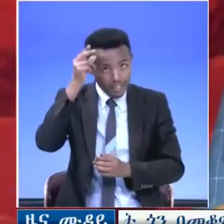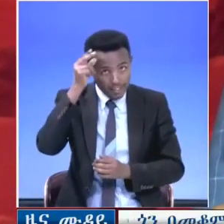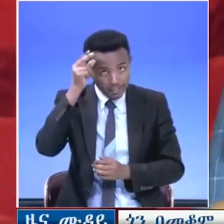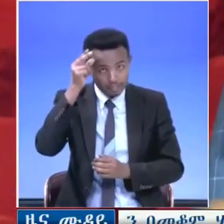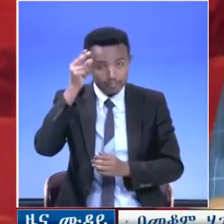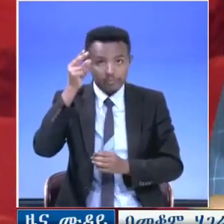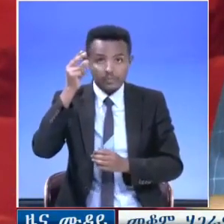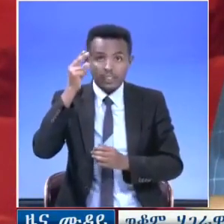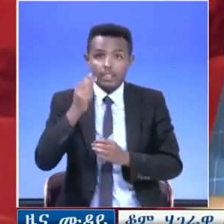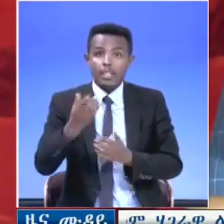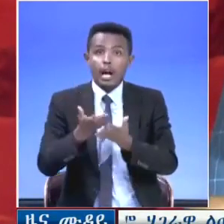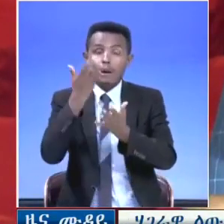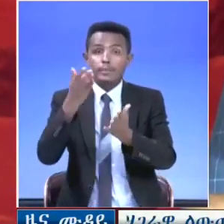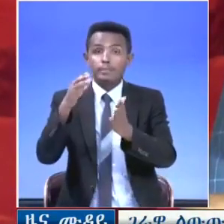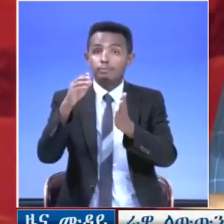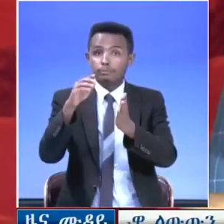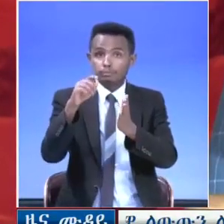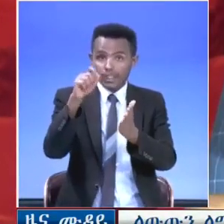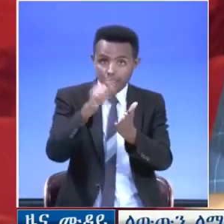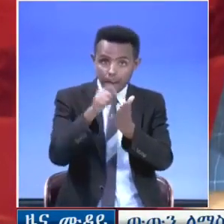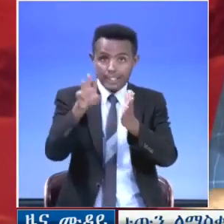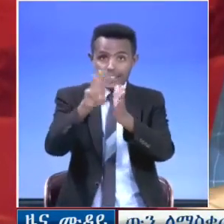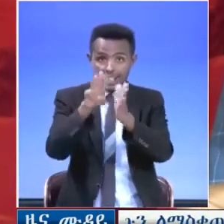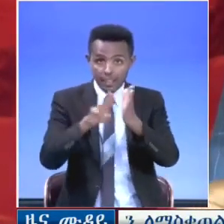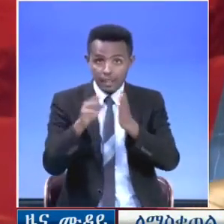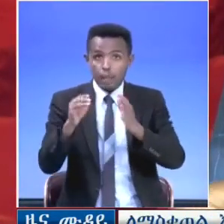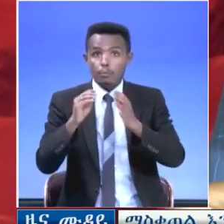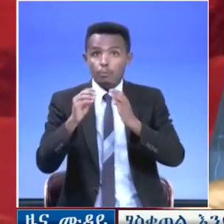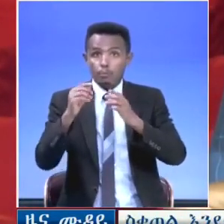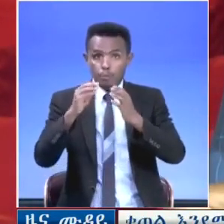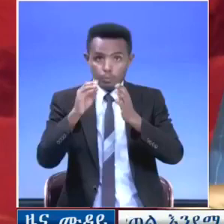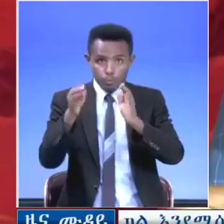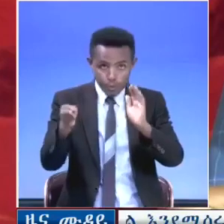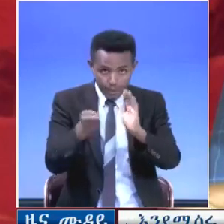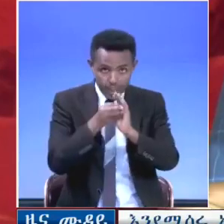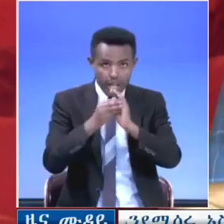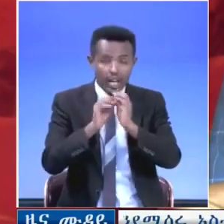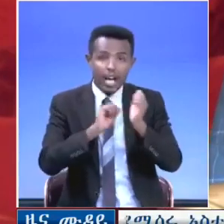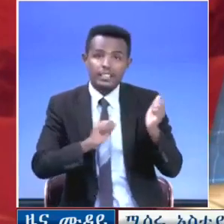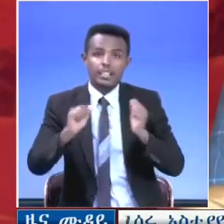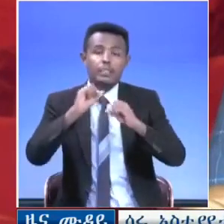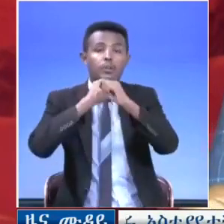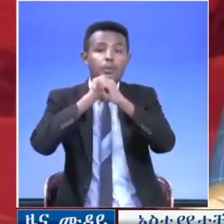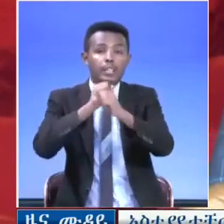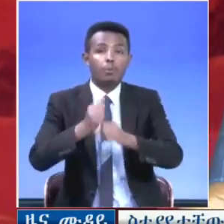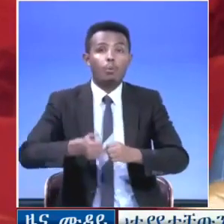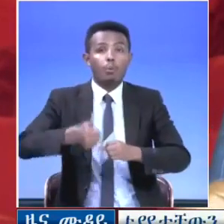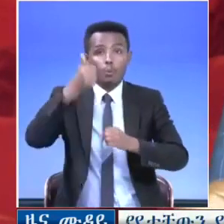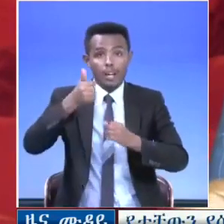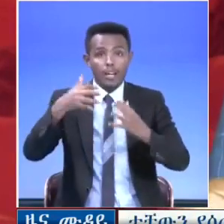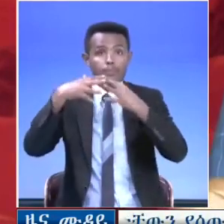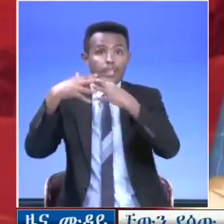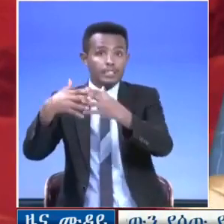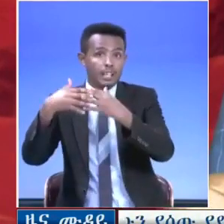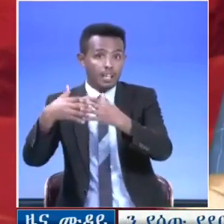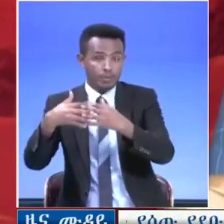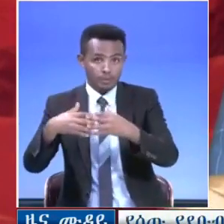ስርዓት ሙስና አስቀድሞ ከመከላከል አኳያ ሁነኛ መሳሪያ ነው። በዚህ ዙሪያ ትራንስፓረንሲ